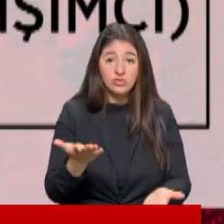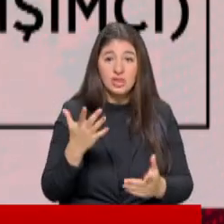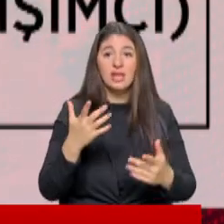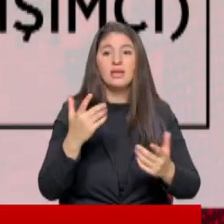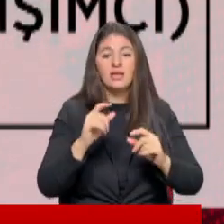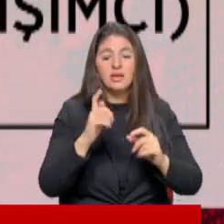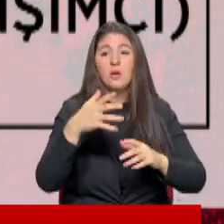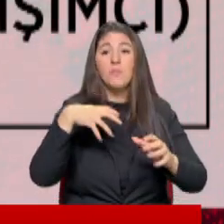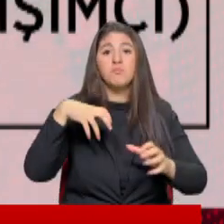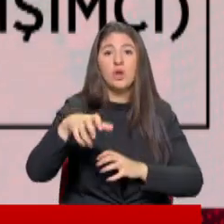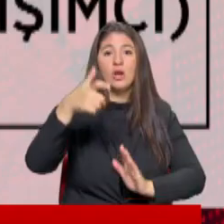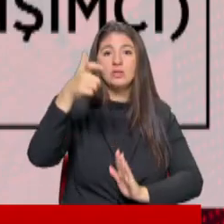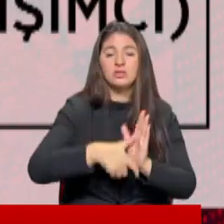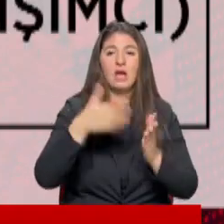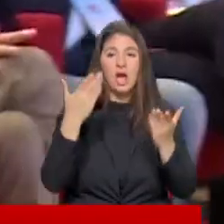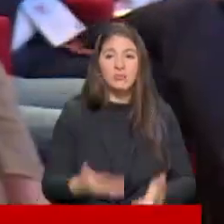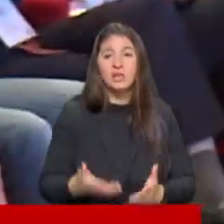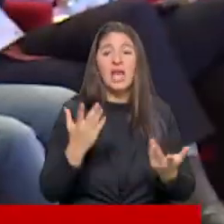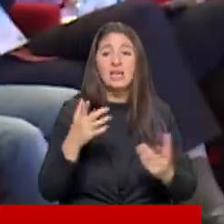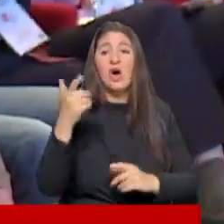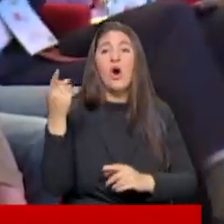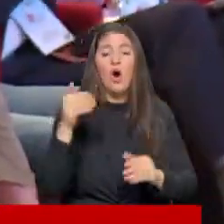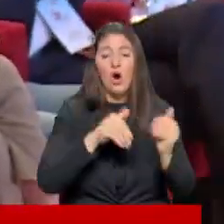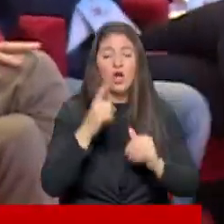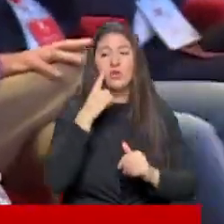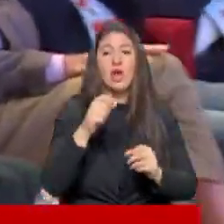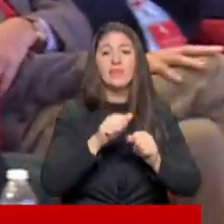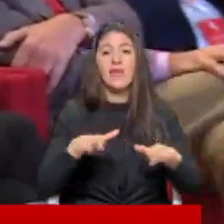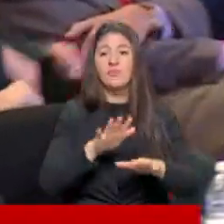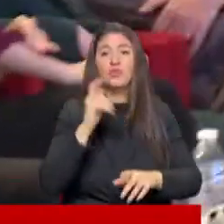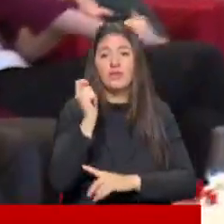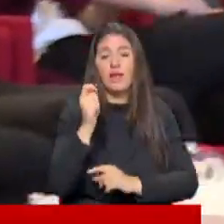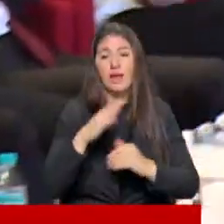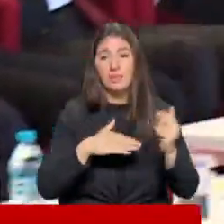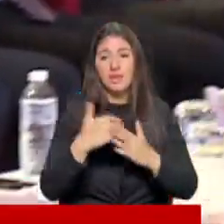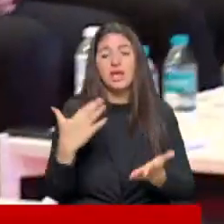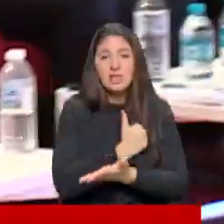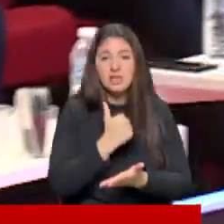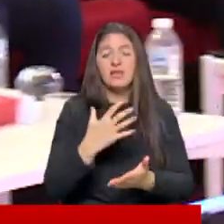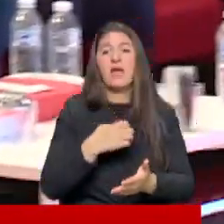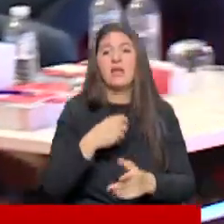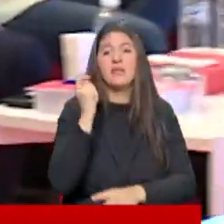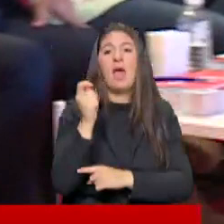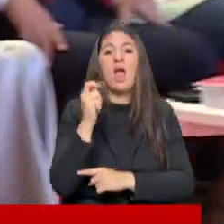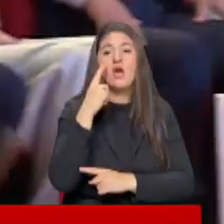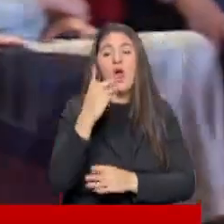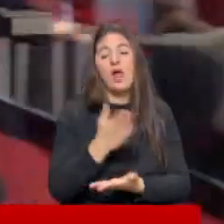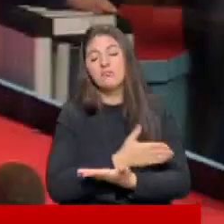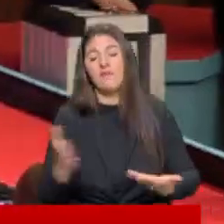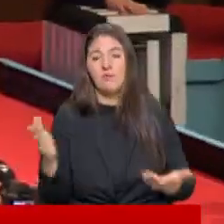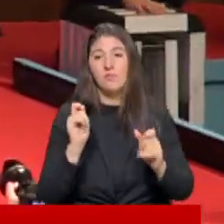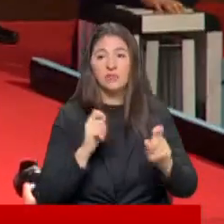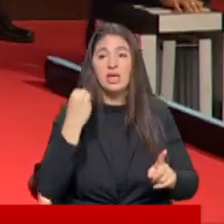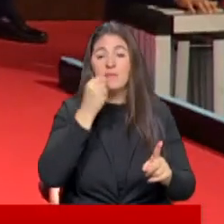çarşaf değil, blok liste kabul edildi. Yani oy oranına göre dağılmayacak delege yapısı. Kazanan kendi delegesiyle devam